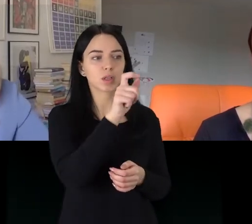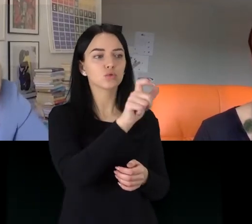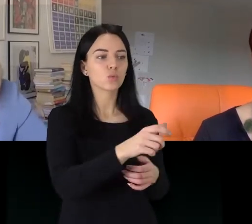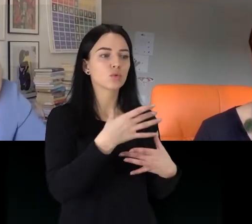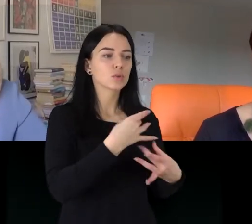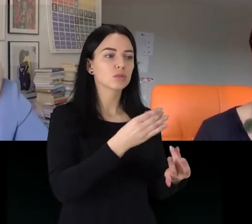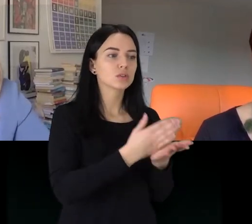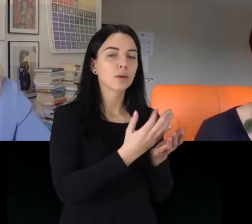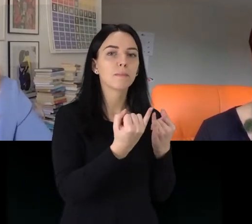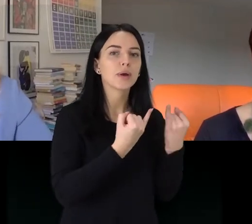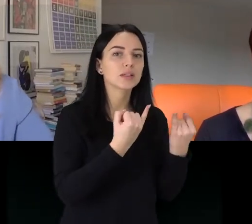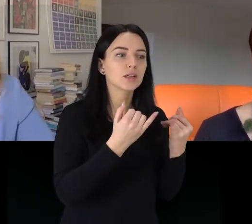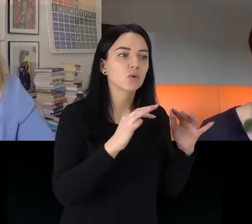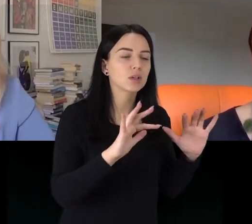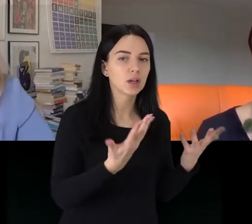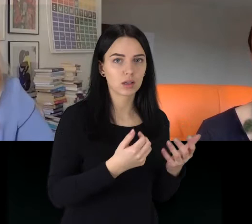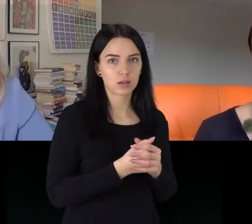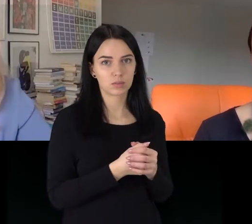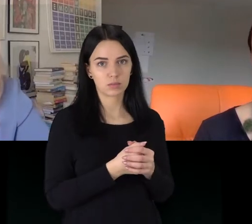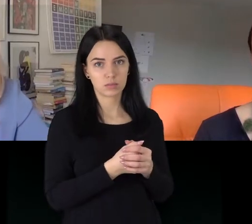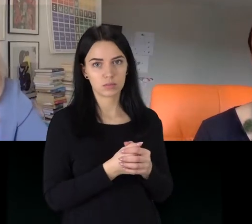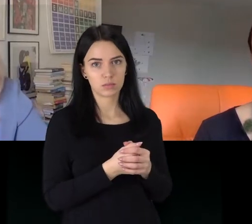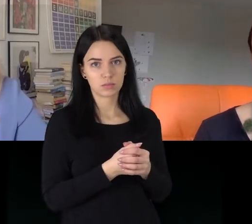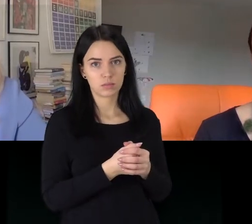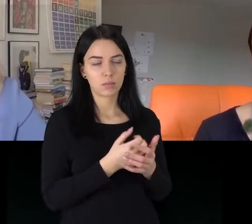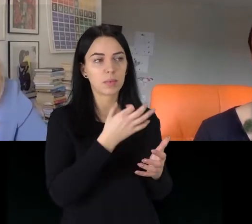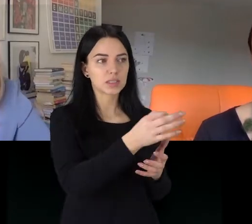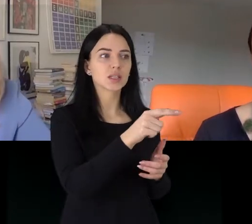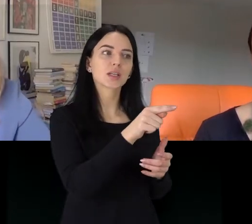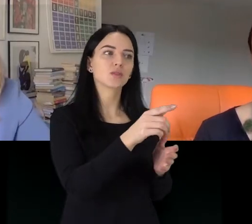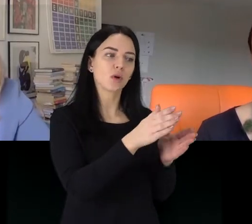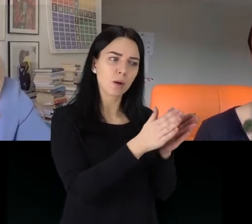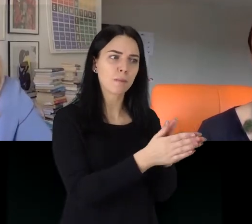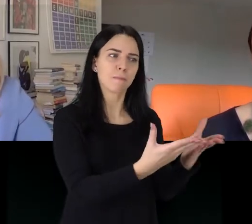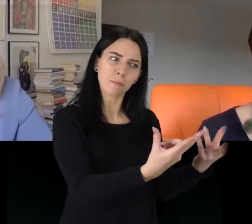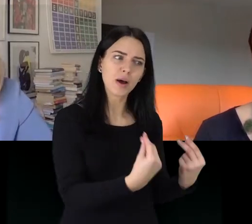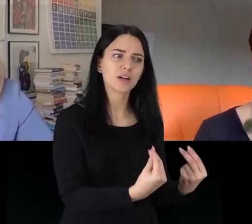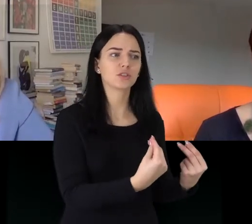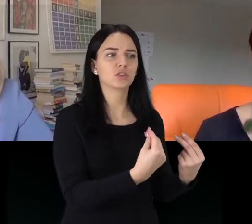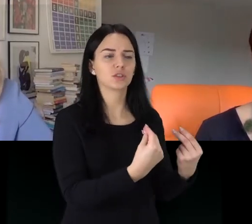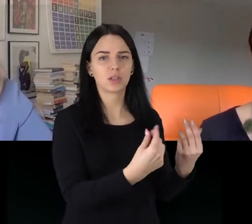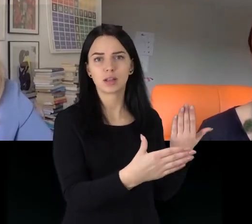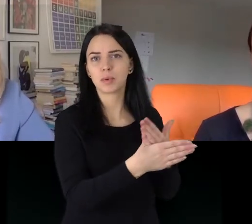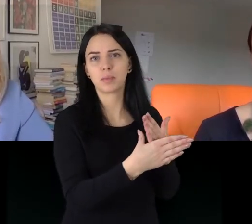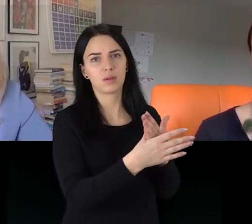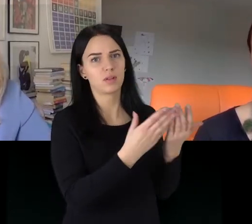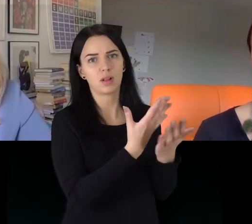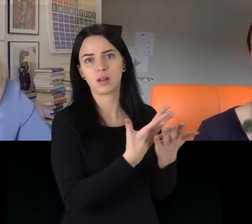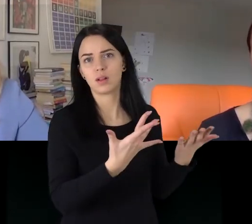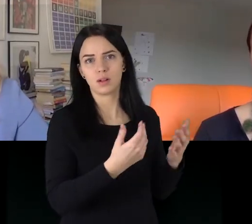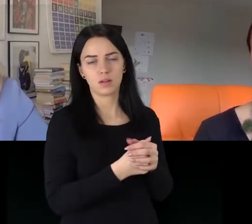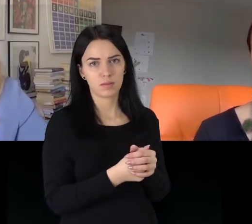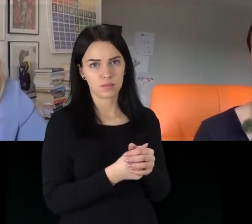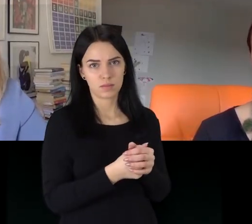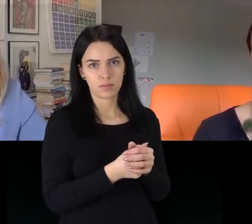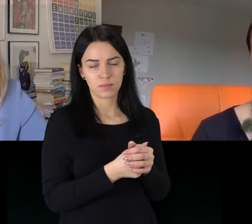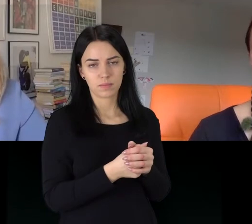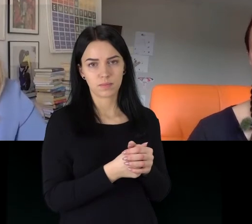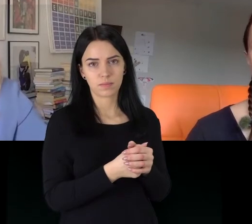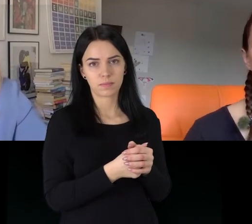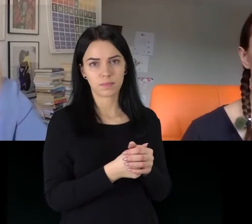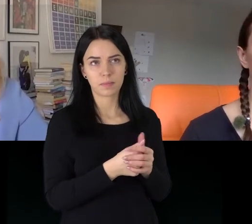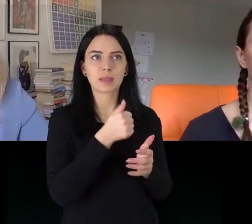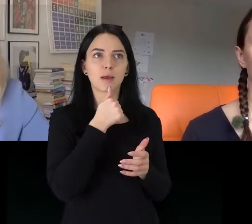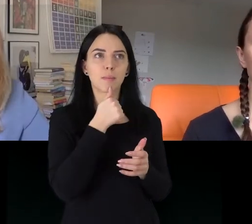be kaltinimo, be tu man prisiek, tu man pažadėk, tu man, nu, visokių nesąmonių, aš labai atsiprašau. Nu, čia tas pats, žinot, kaip aš